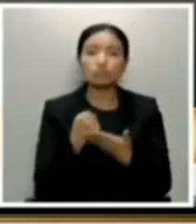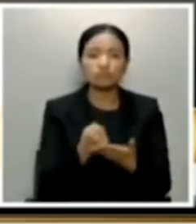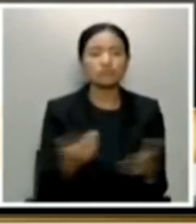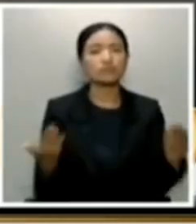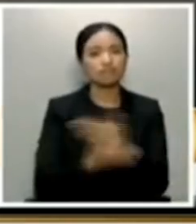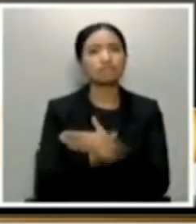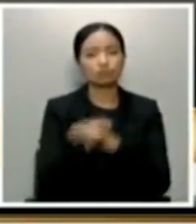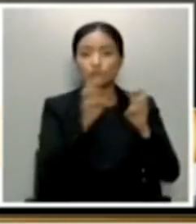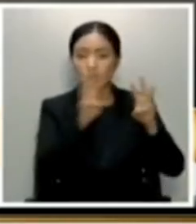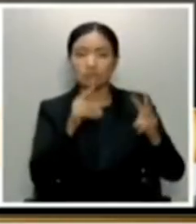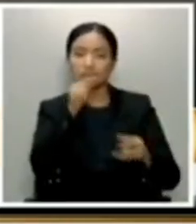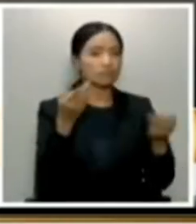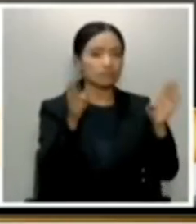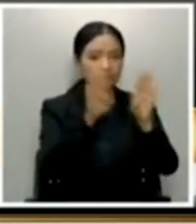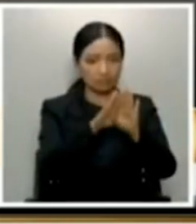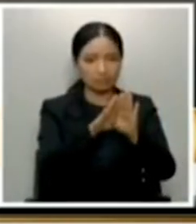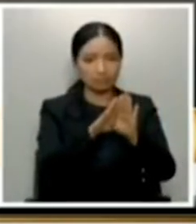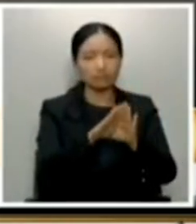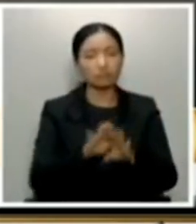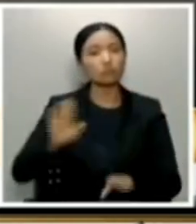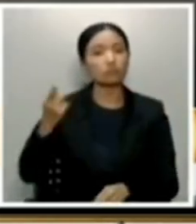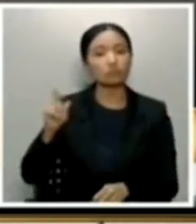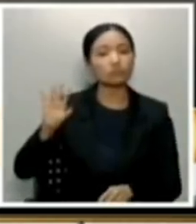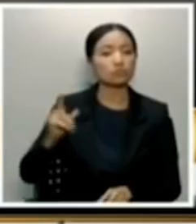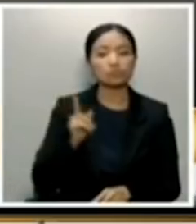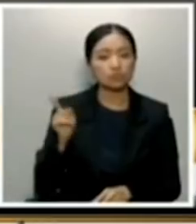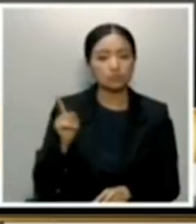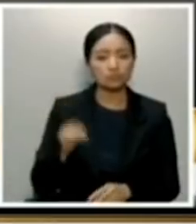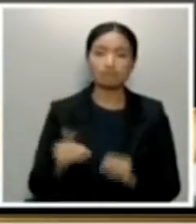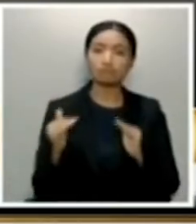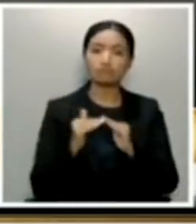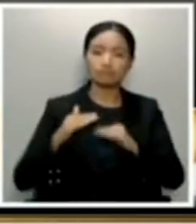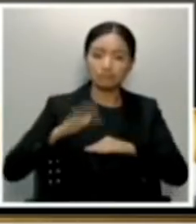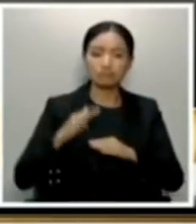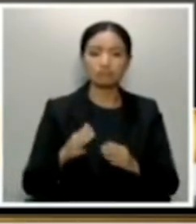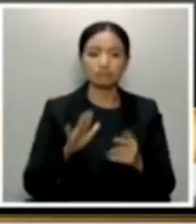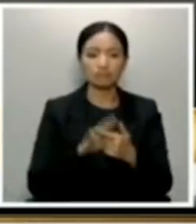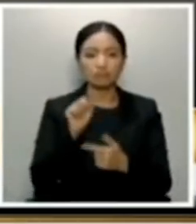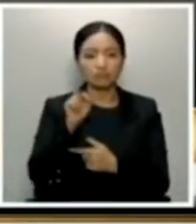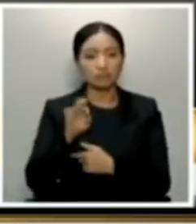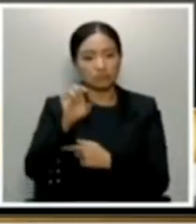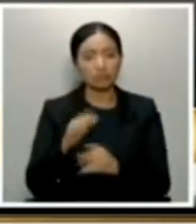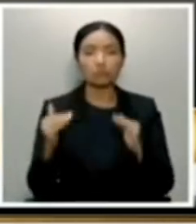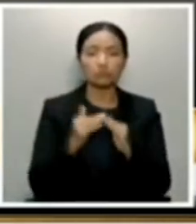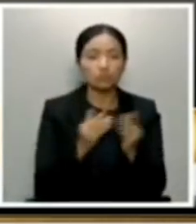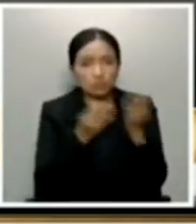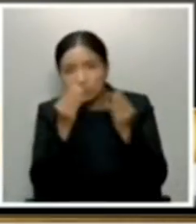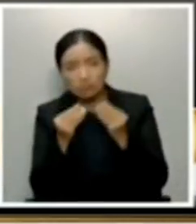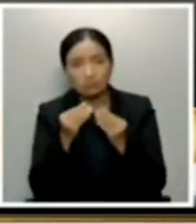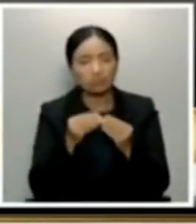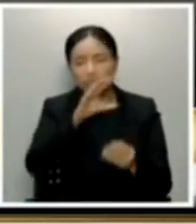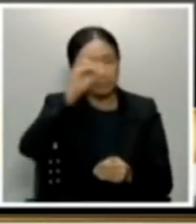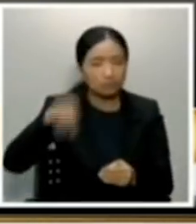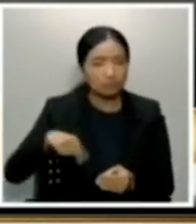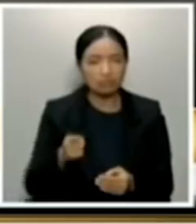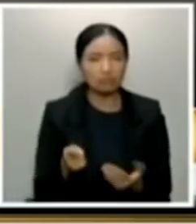ยียวยาเว็บไซต์ที่ถูกสั่งปิดไปในยุคของคสช.สิทธิเสรีภาพของประชาชนในการรับรู้ข้อมูลข่าวสารที่ถูกพรากไปจ